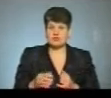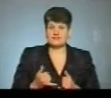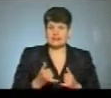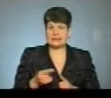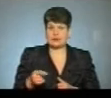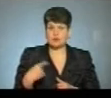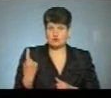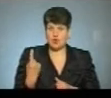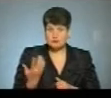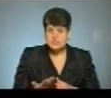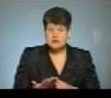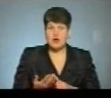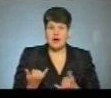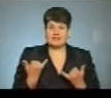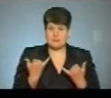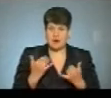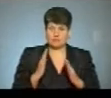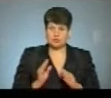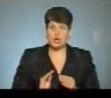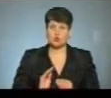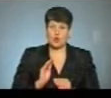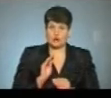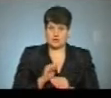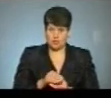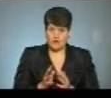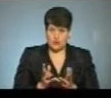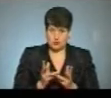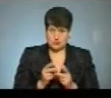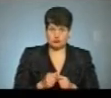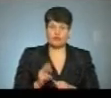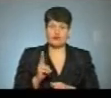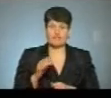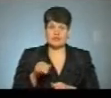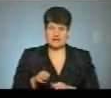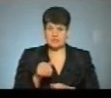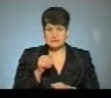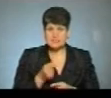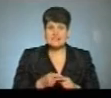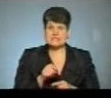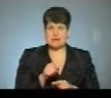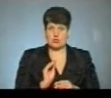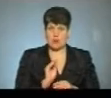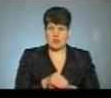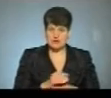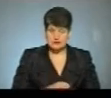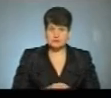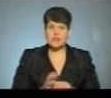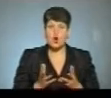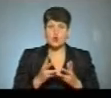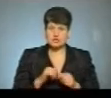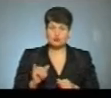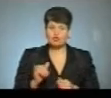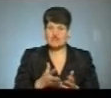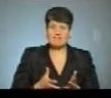повністю завершена виплата. А тепер буде додатковий розрахунок в квітні місяці для цієї доплати. Розрахунок і виплата